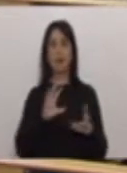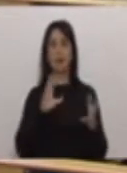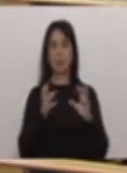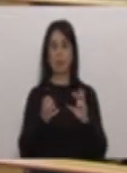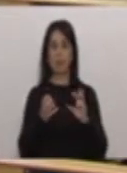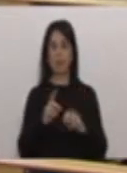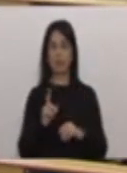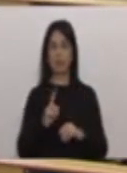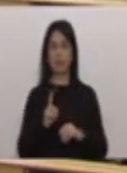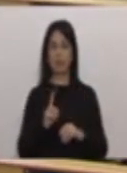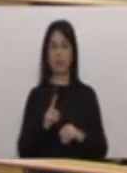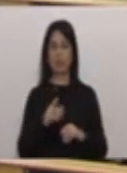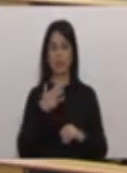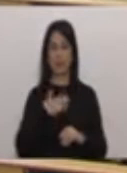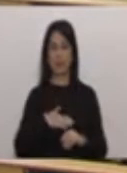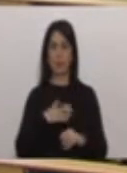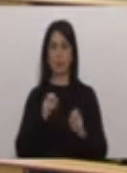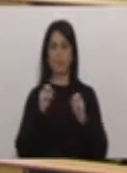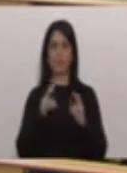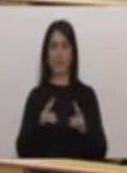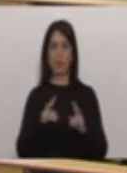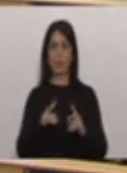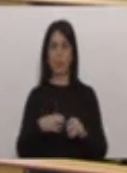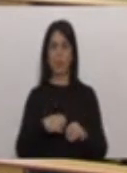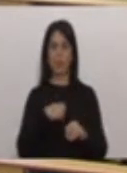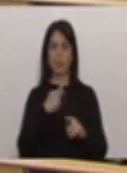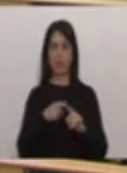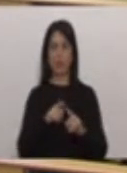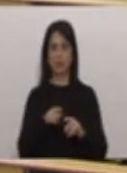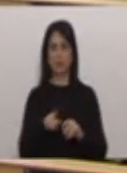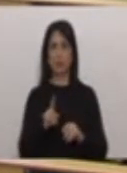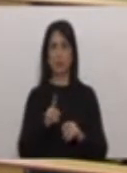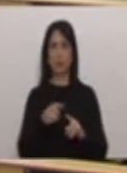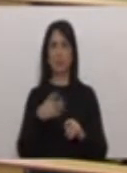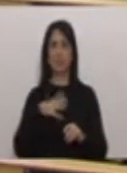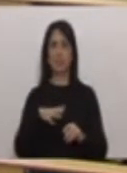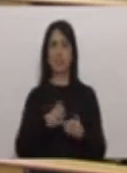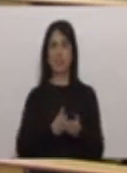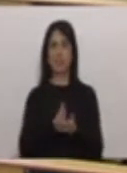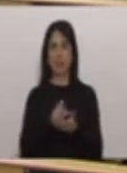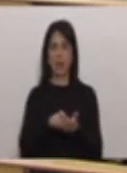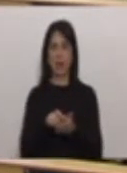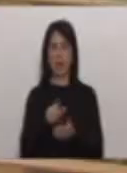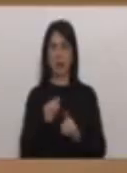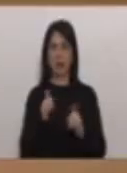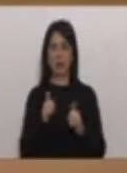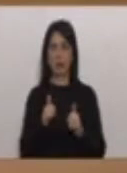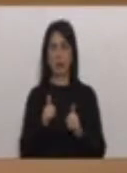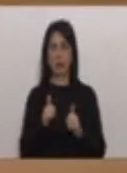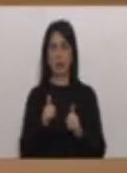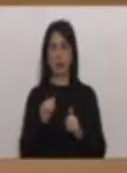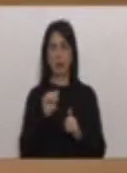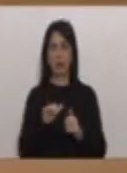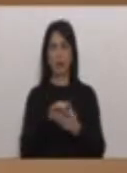რაც საკმაოდ სახიფათოა და სავალალოა იმისთვის, რომელსაც საქართველო გადის, როგორც